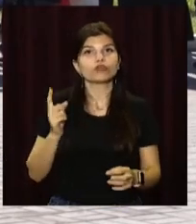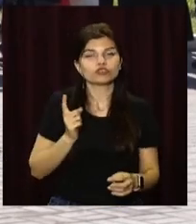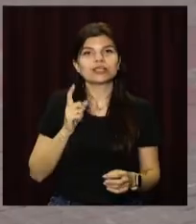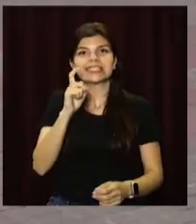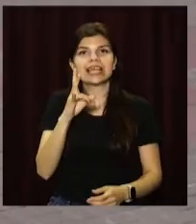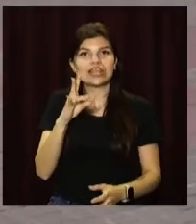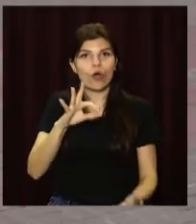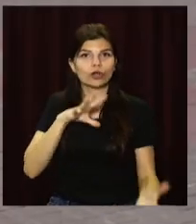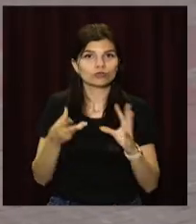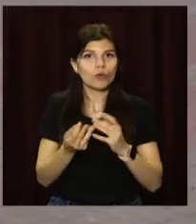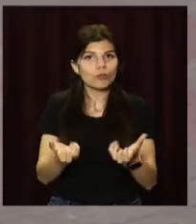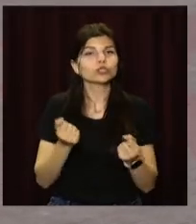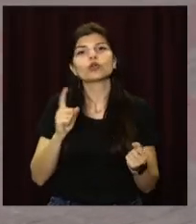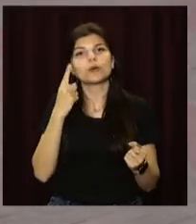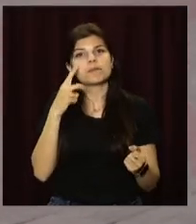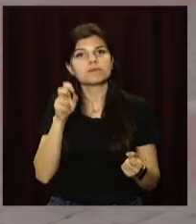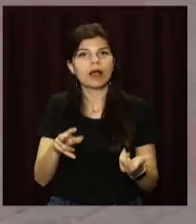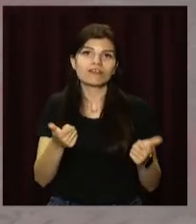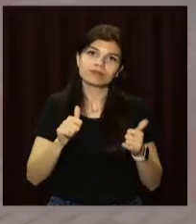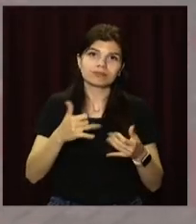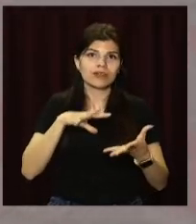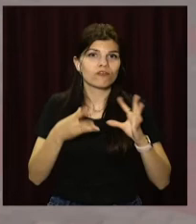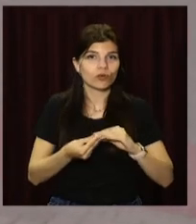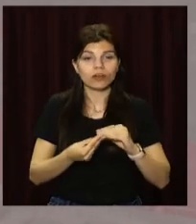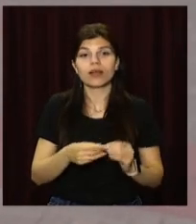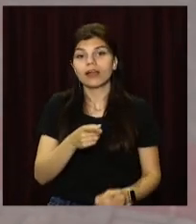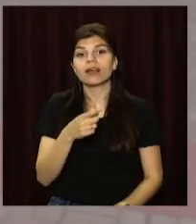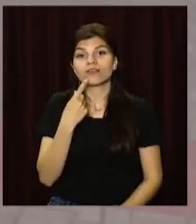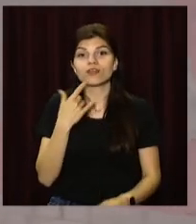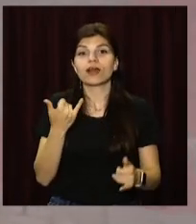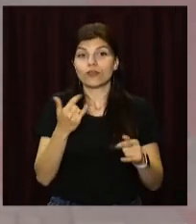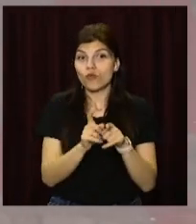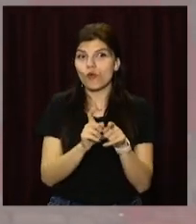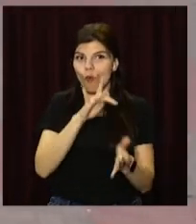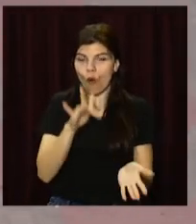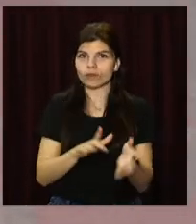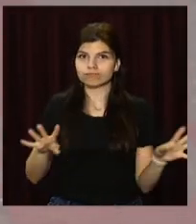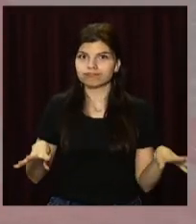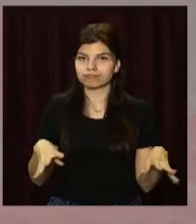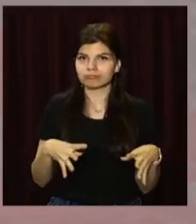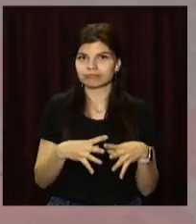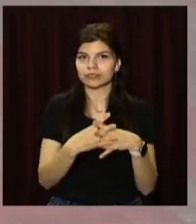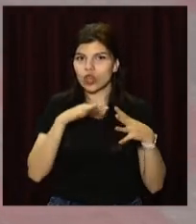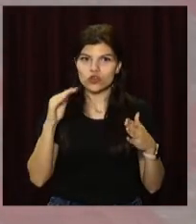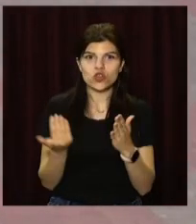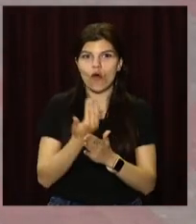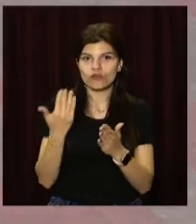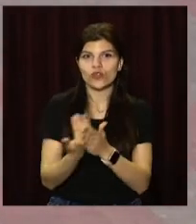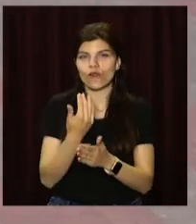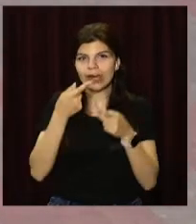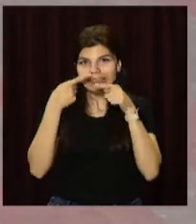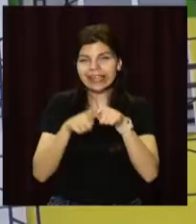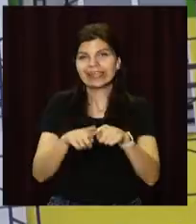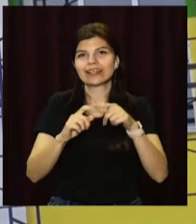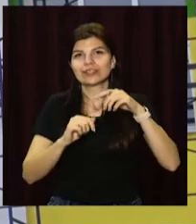того ж, аби діти мали комфортний простір для навчання, місто крок за кроком ремонтує освітні заклади та оновлює їхню